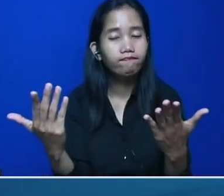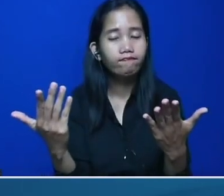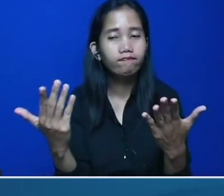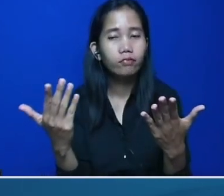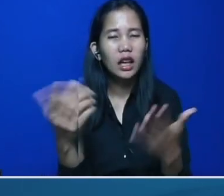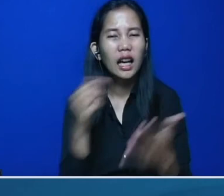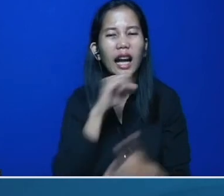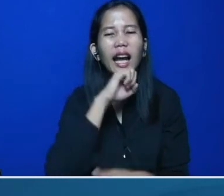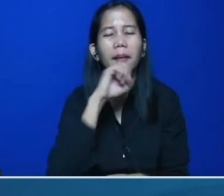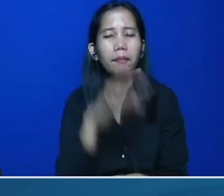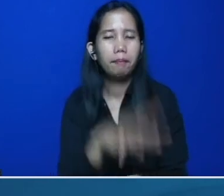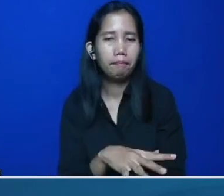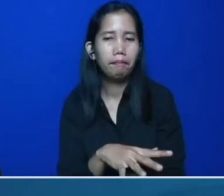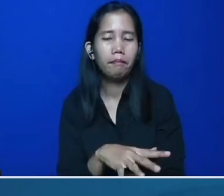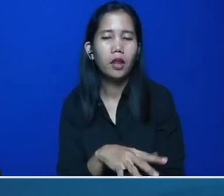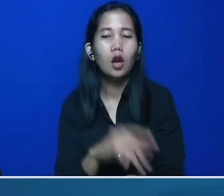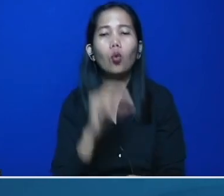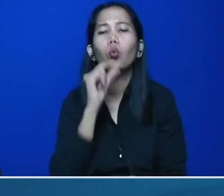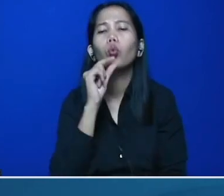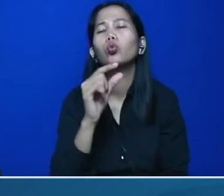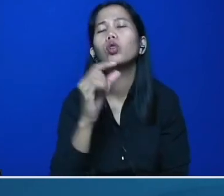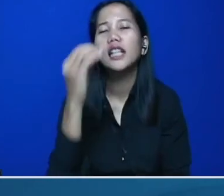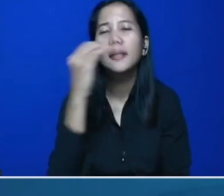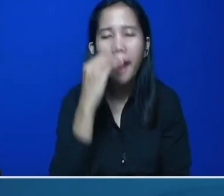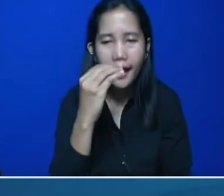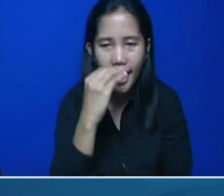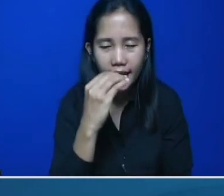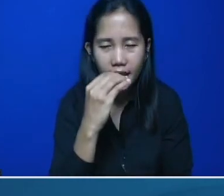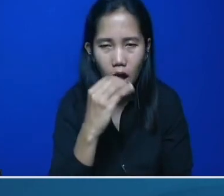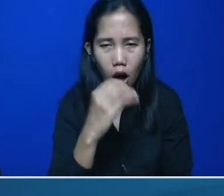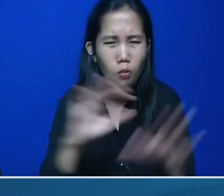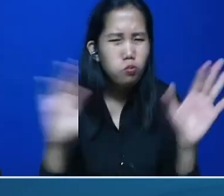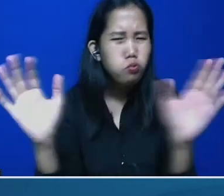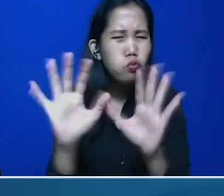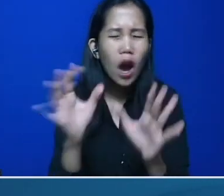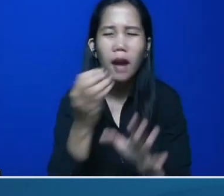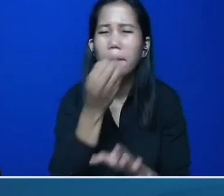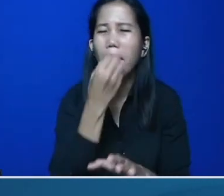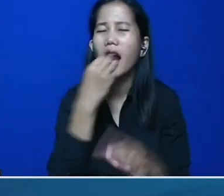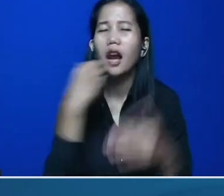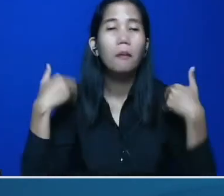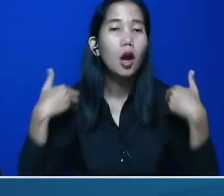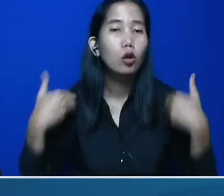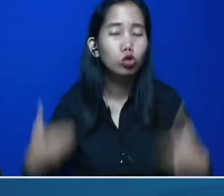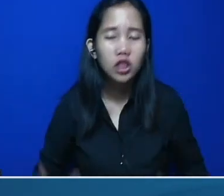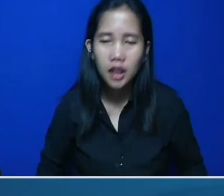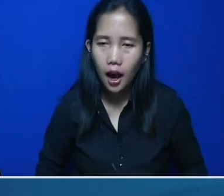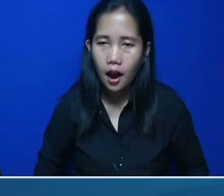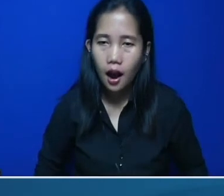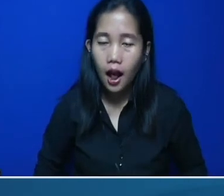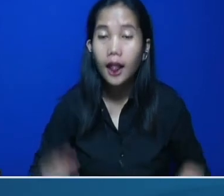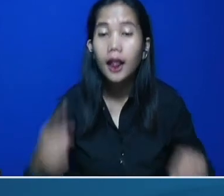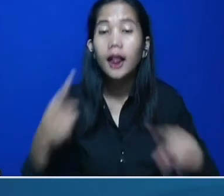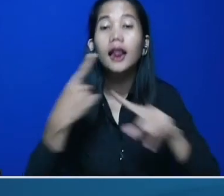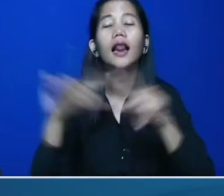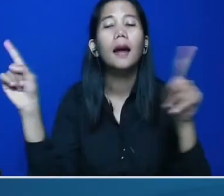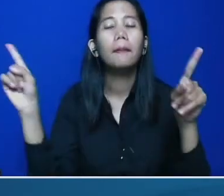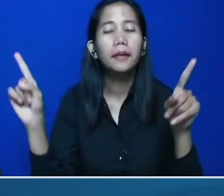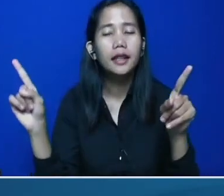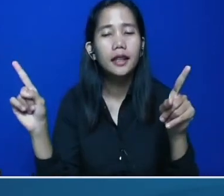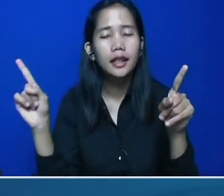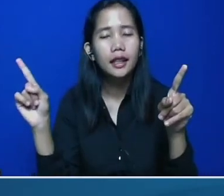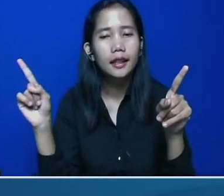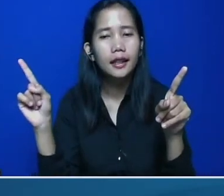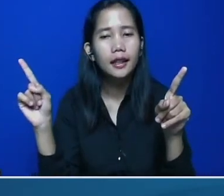dimakan yang memang bukan makanan manusia tapi kita gelojoh tikus full